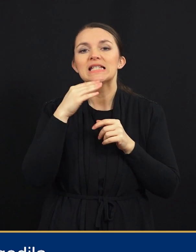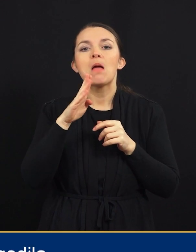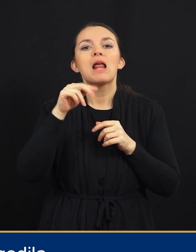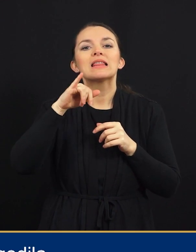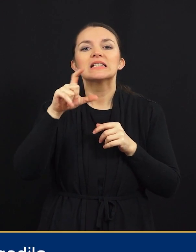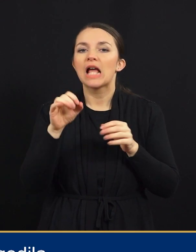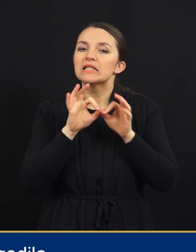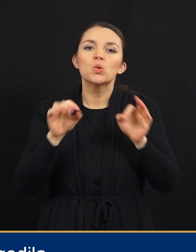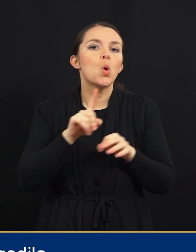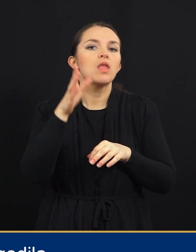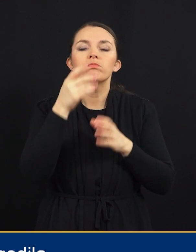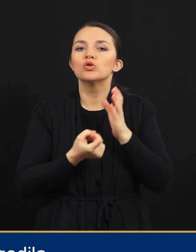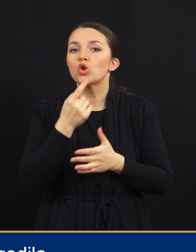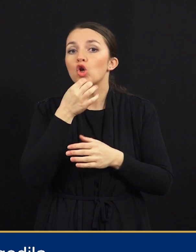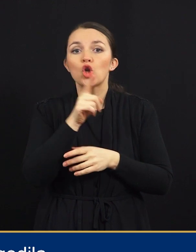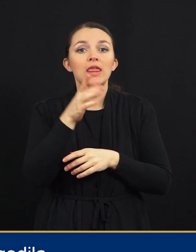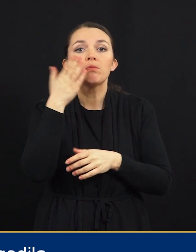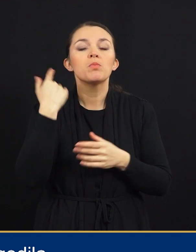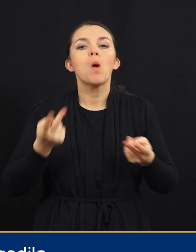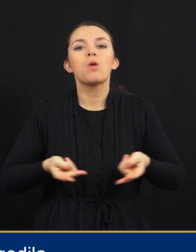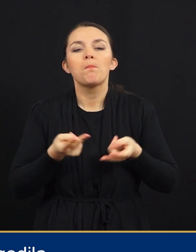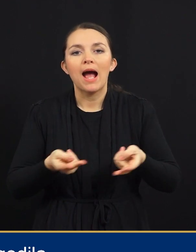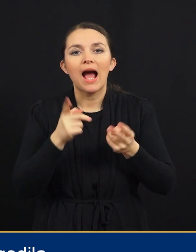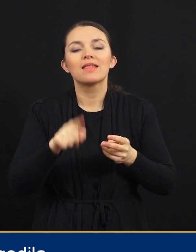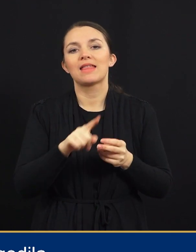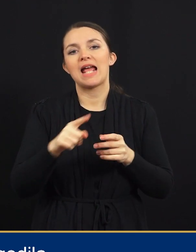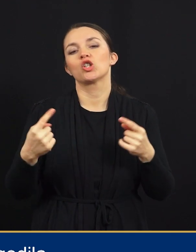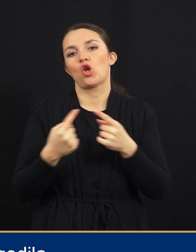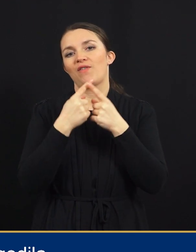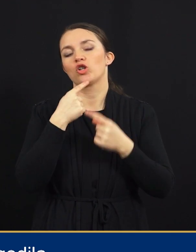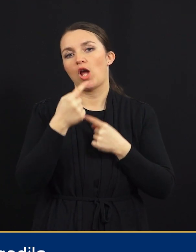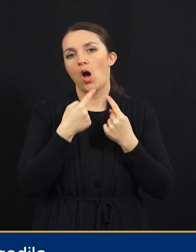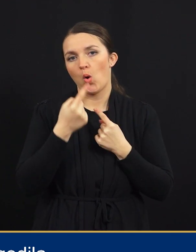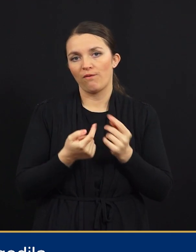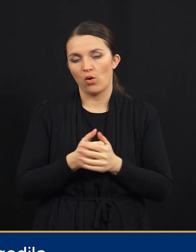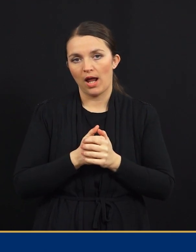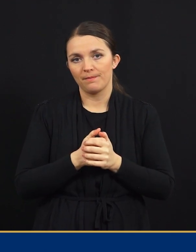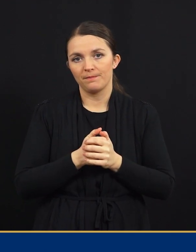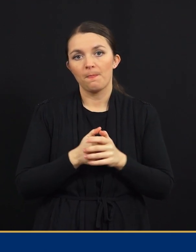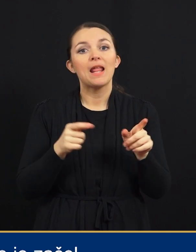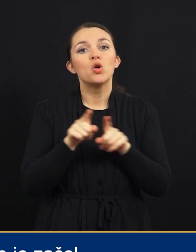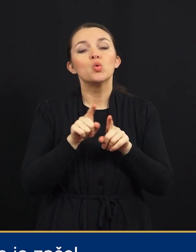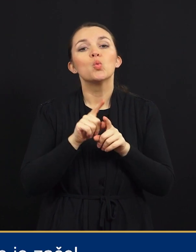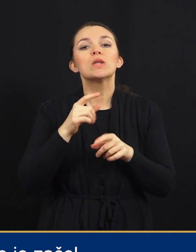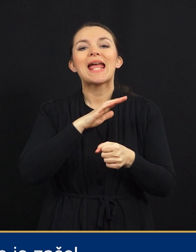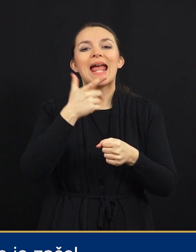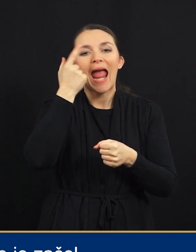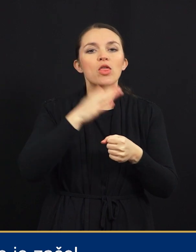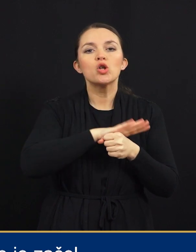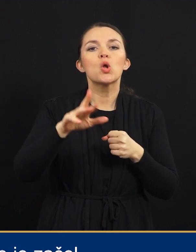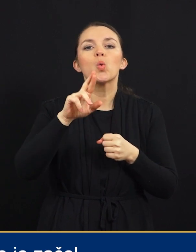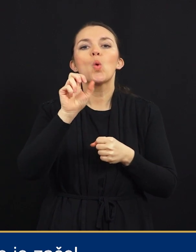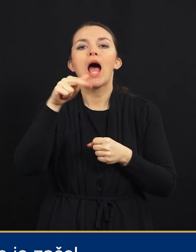Srebrenica se zagotovo ne bi zgodila, če ne bi bilo propagande in sovražnega govora. Tudi genocid v Ruandi